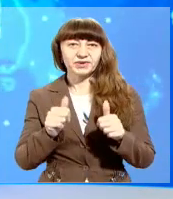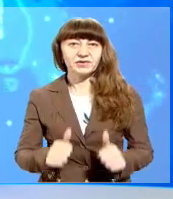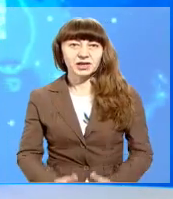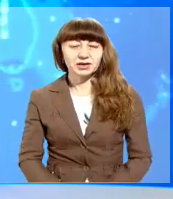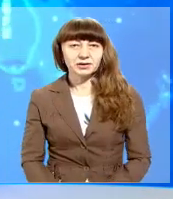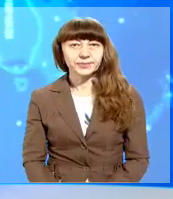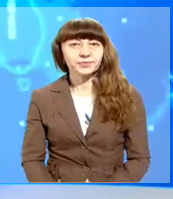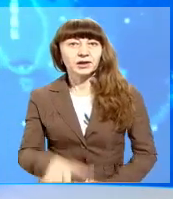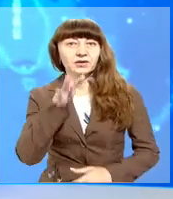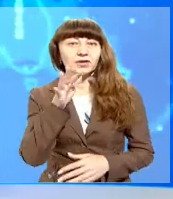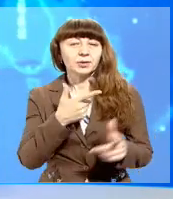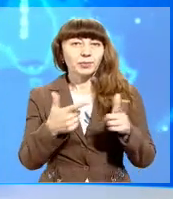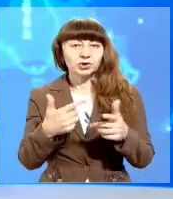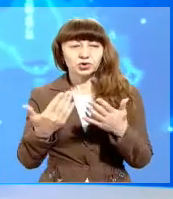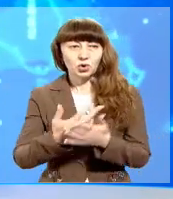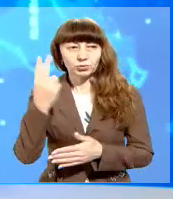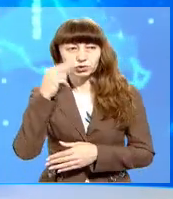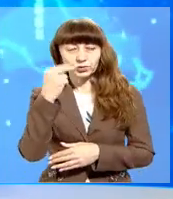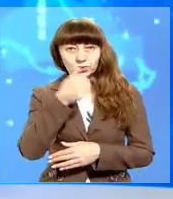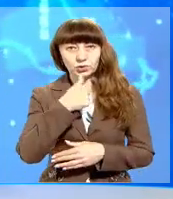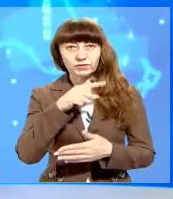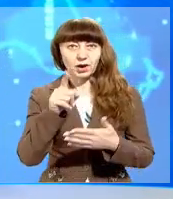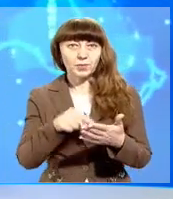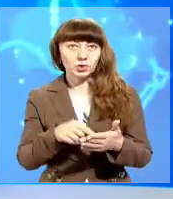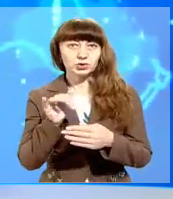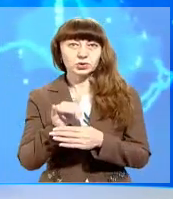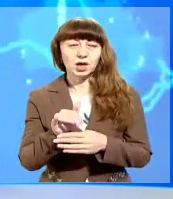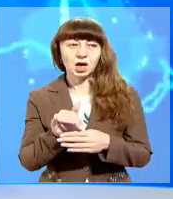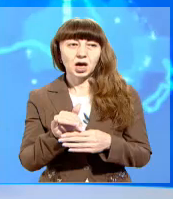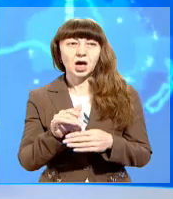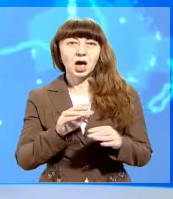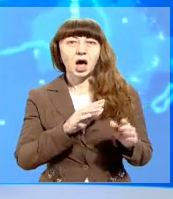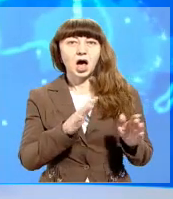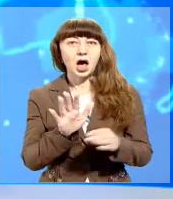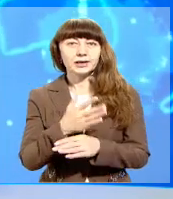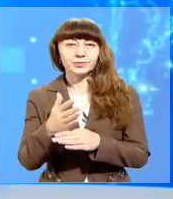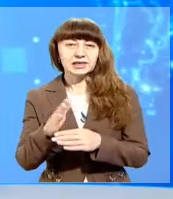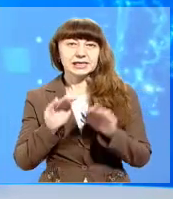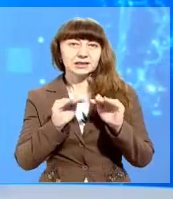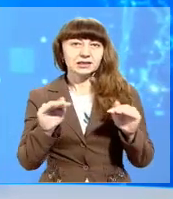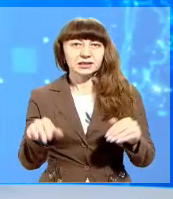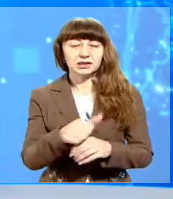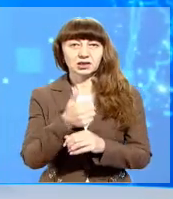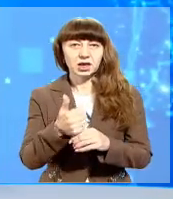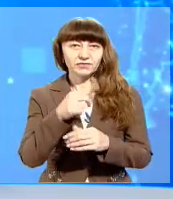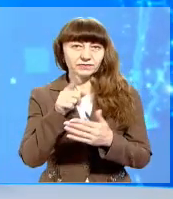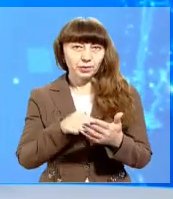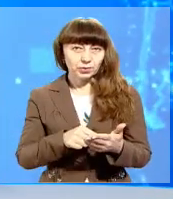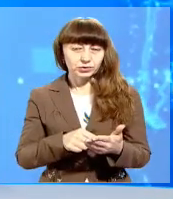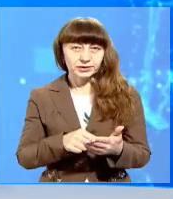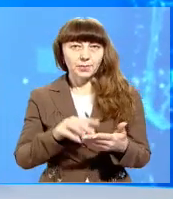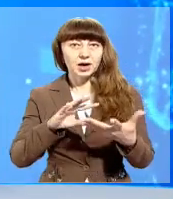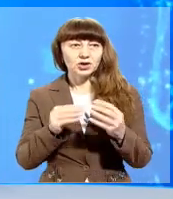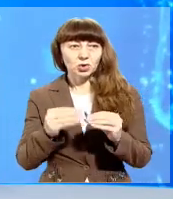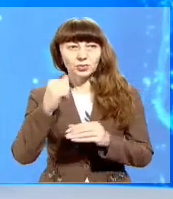Жаңа оқу жылына дайындық барысында барлық баланы білім беру ұйымына орналастыру мәселесі басым бағыттардың бірі. Жыл қорытындысы